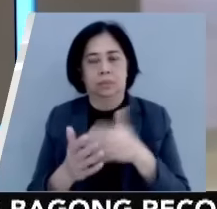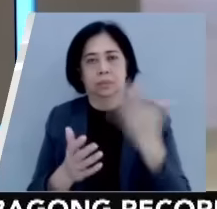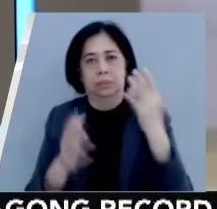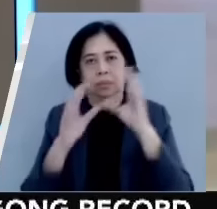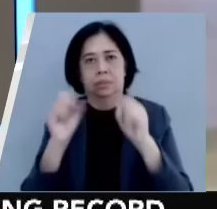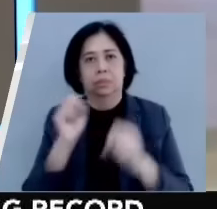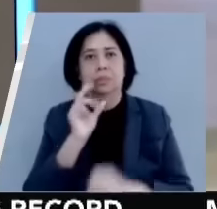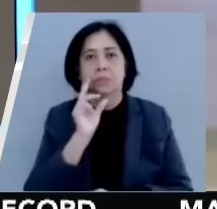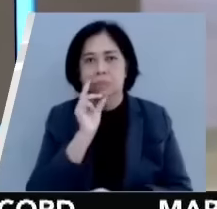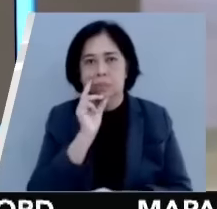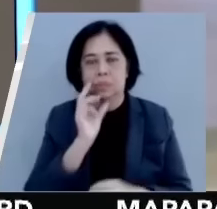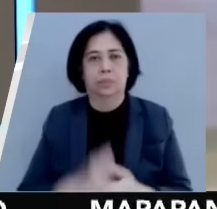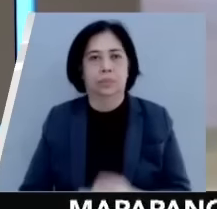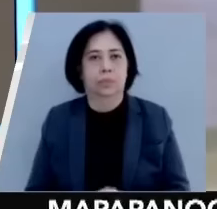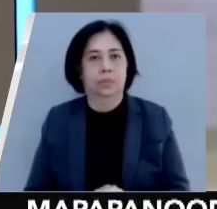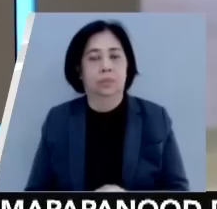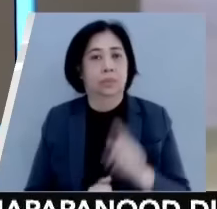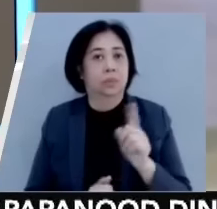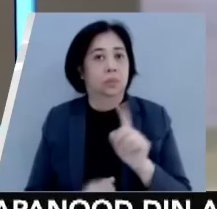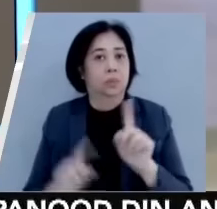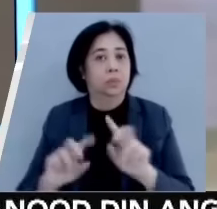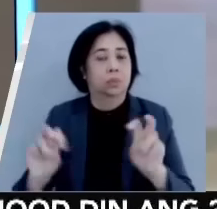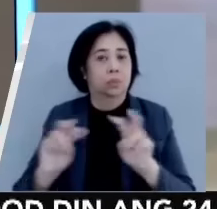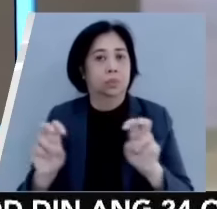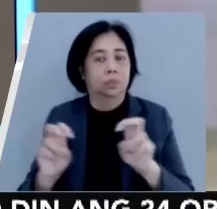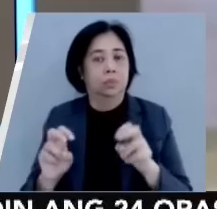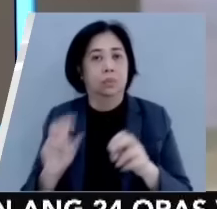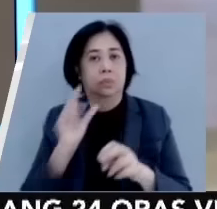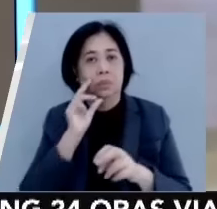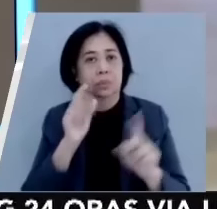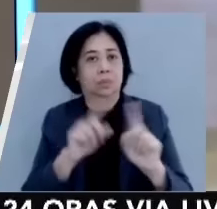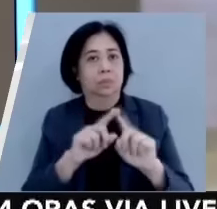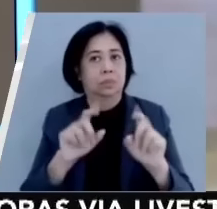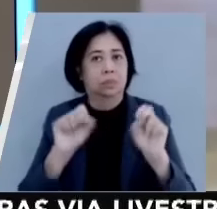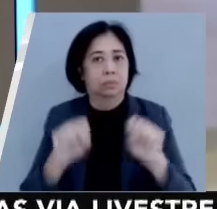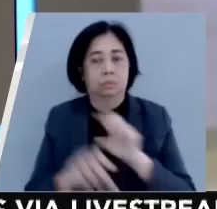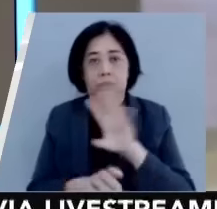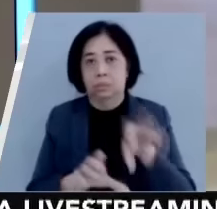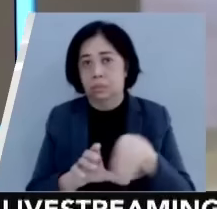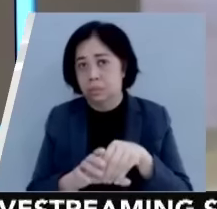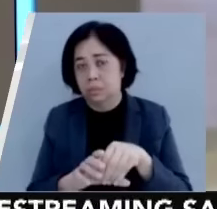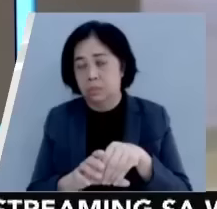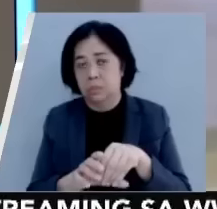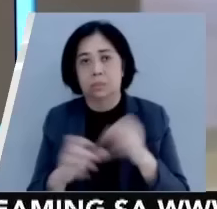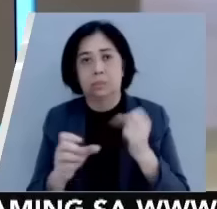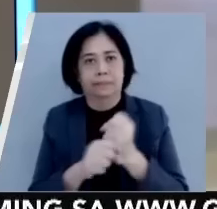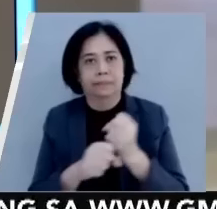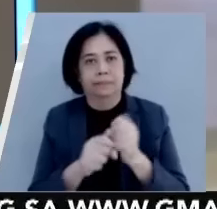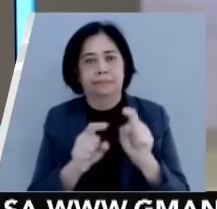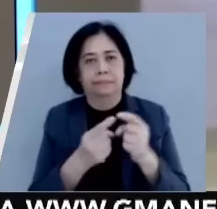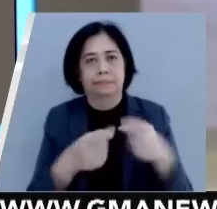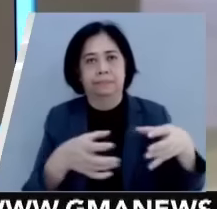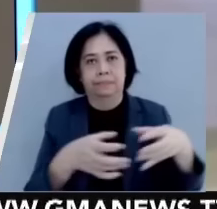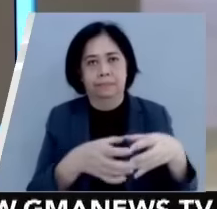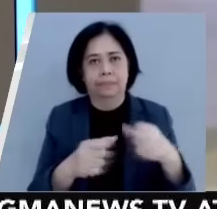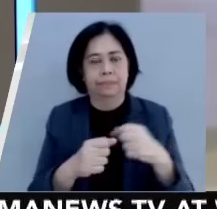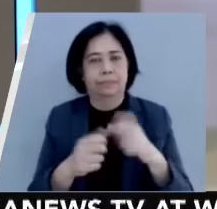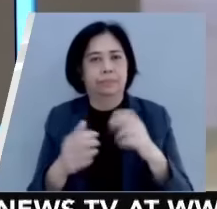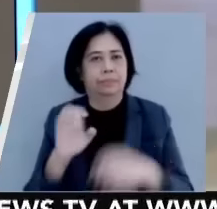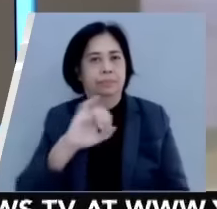Duterte. Ang nag-iimbestiga kay Duterte at iba pang posibleng sangkot, ang binuong Task Force on